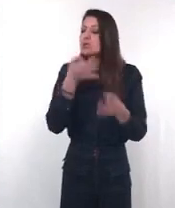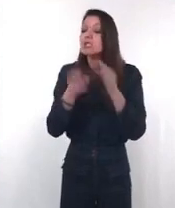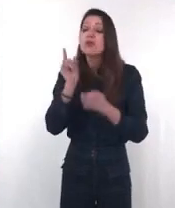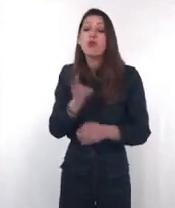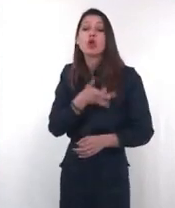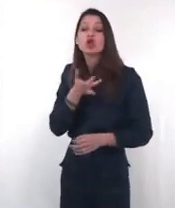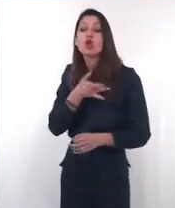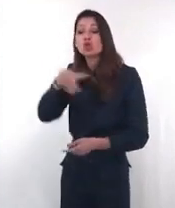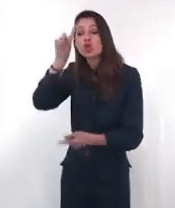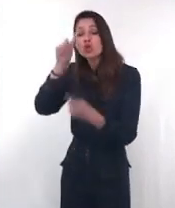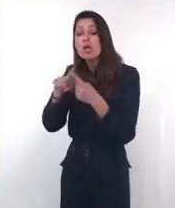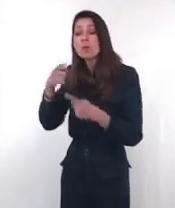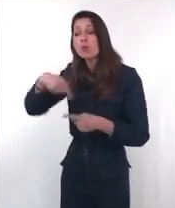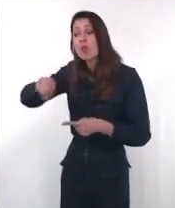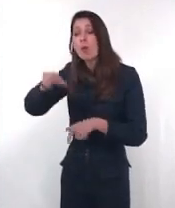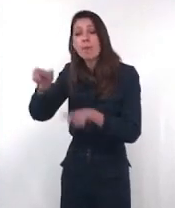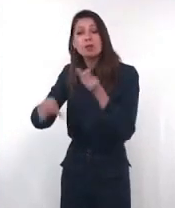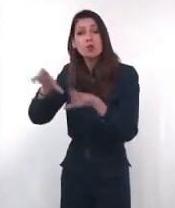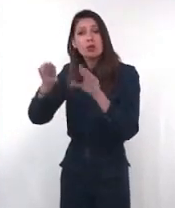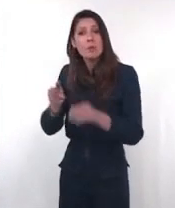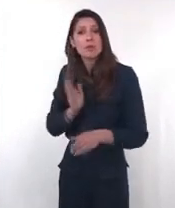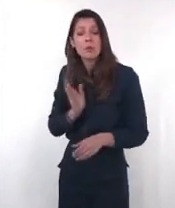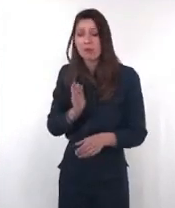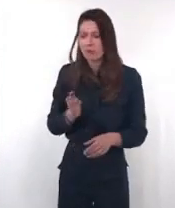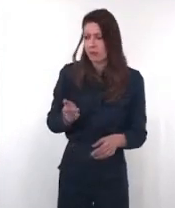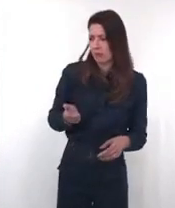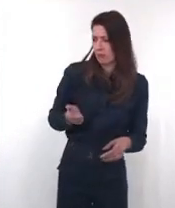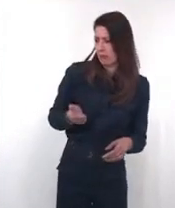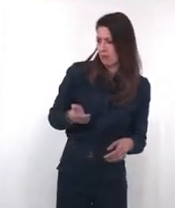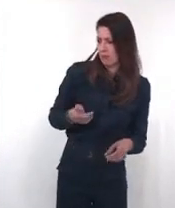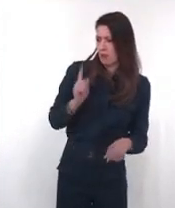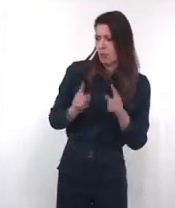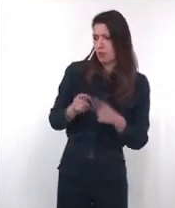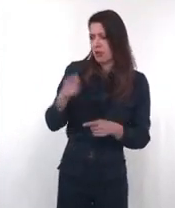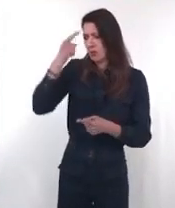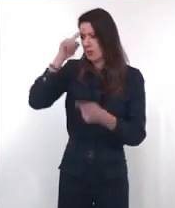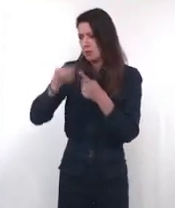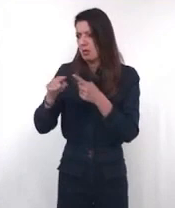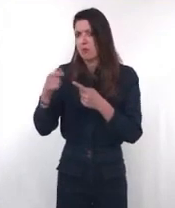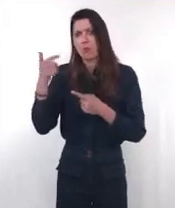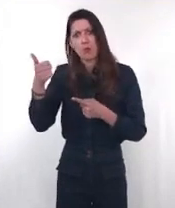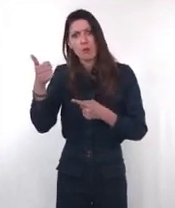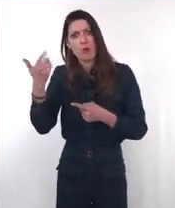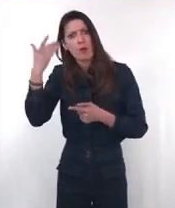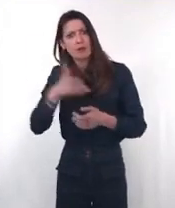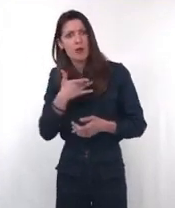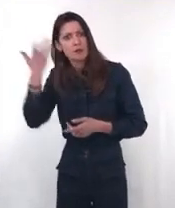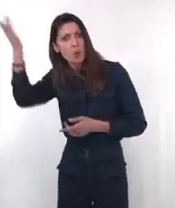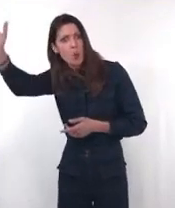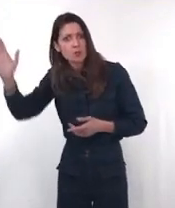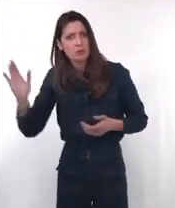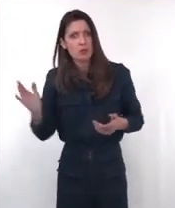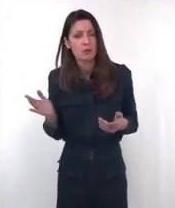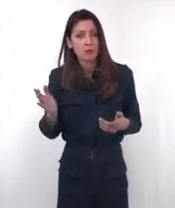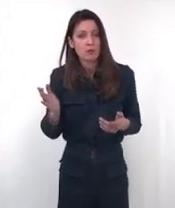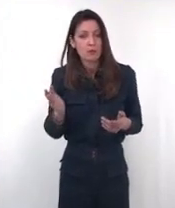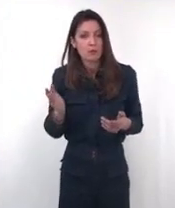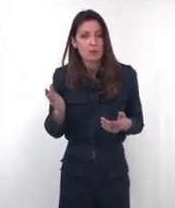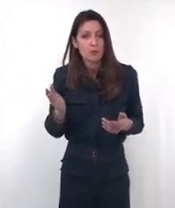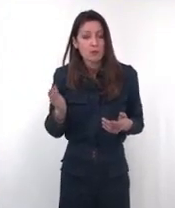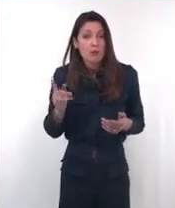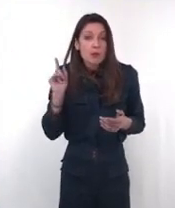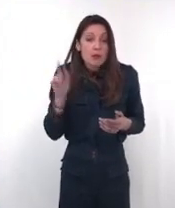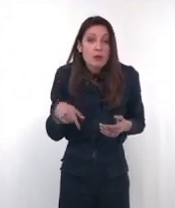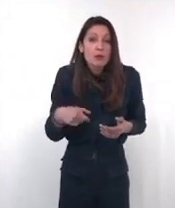des Bordelais qui s'intéressent à d'autres sujets que ceux que vous voulez valoriser. Et par ailleurs, donnez-nous des réponses concrètes, tout simplement. Tout